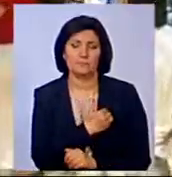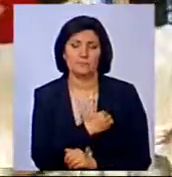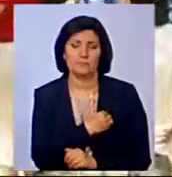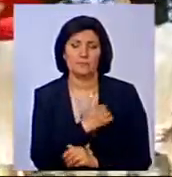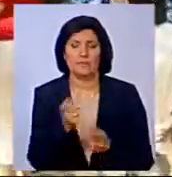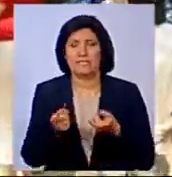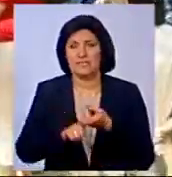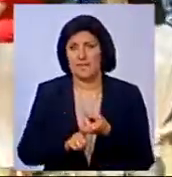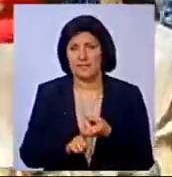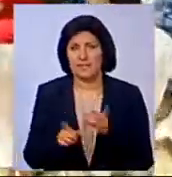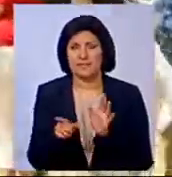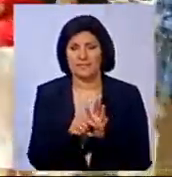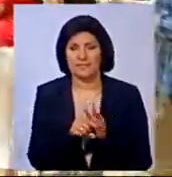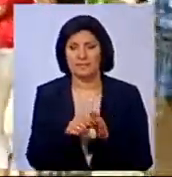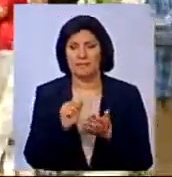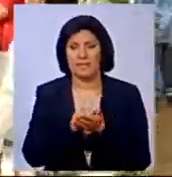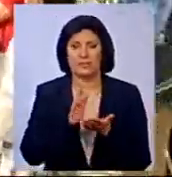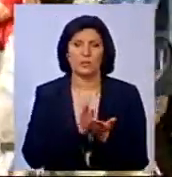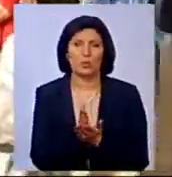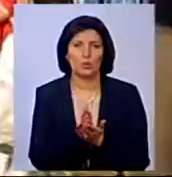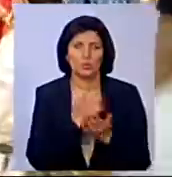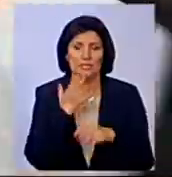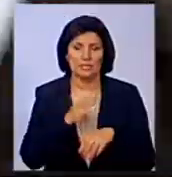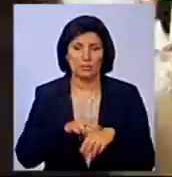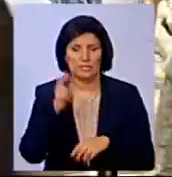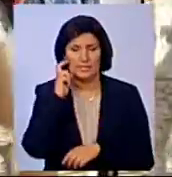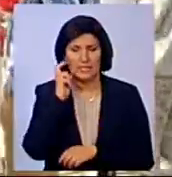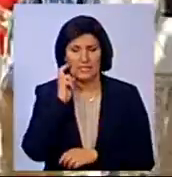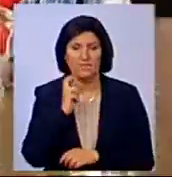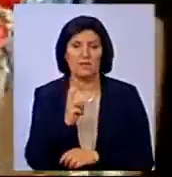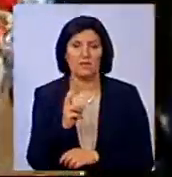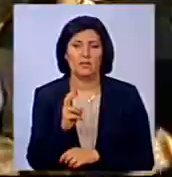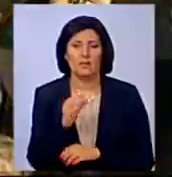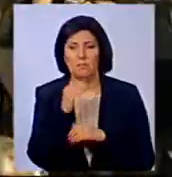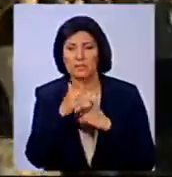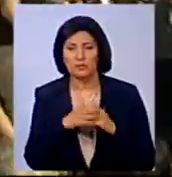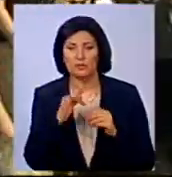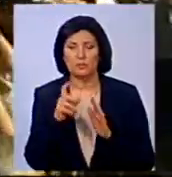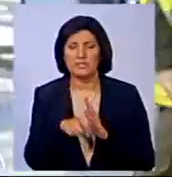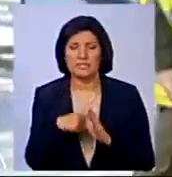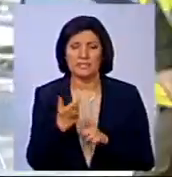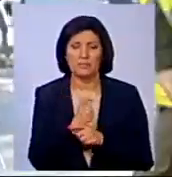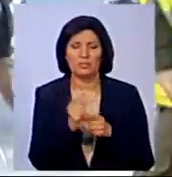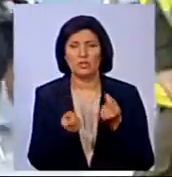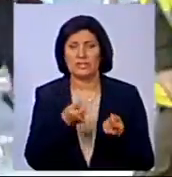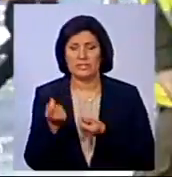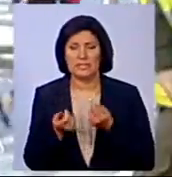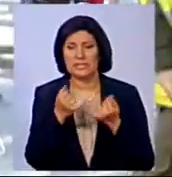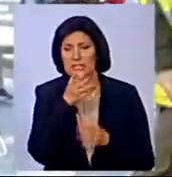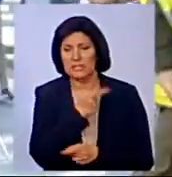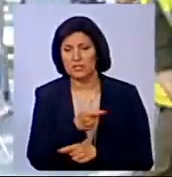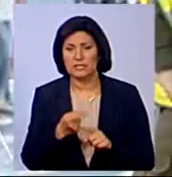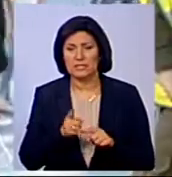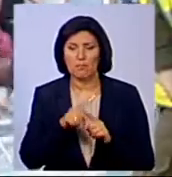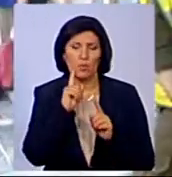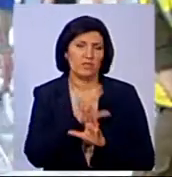Ми намагаємось зв'язатися з прес-службою Нацполіції Києва Оксаною Блищик, щоб дізнатися більше деталей. На даний час це